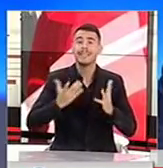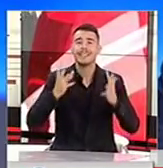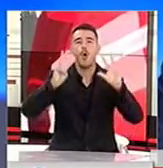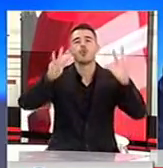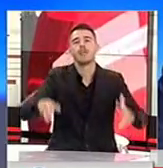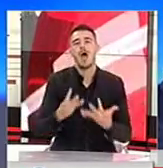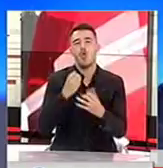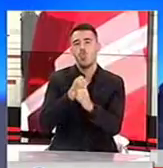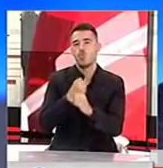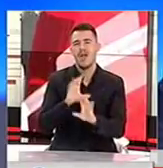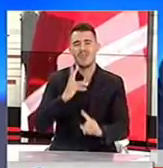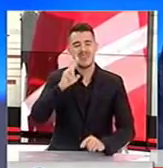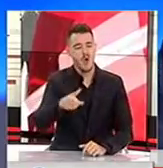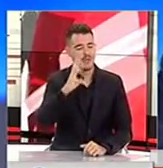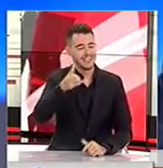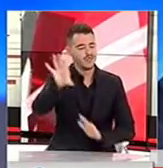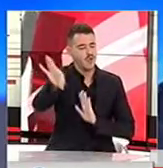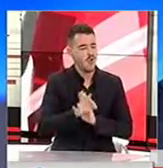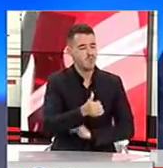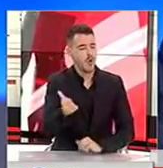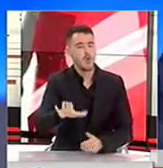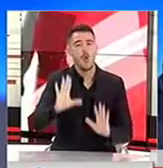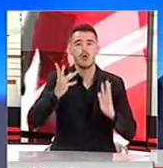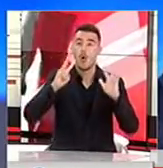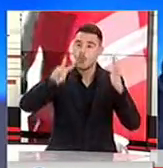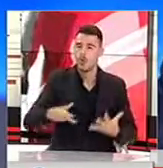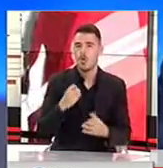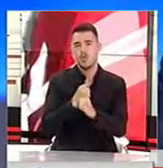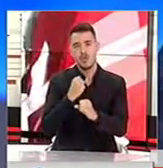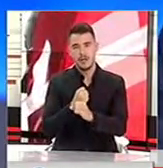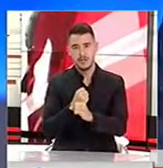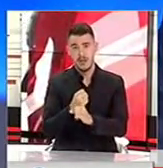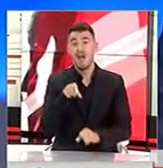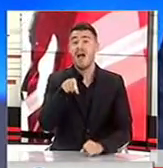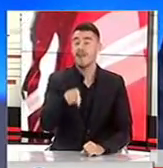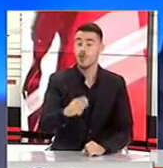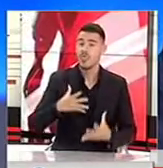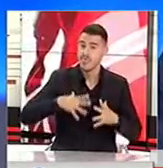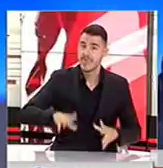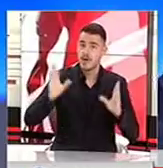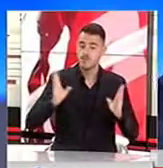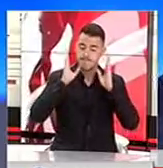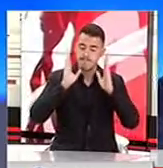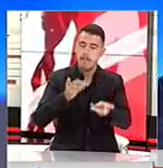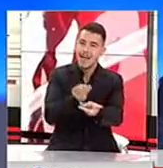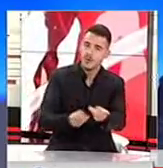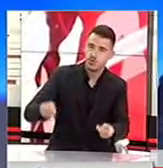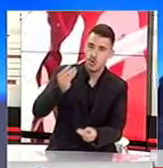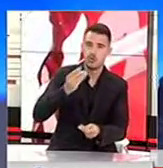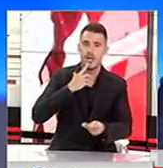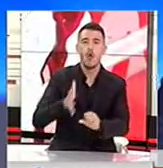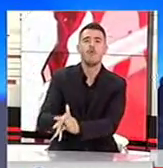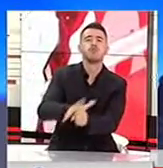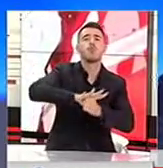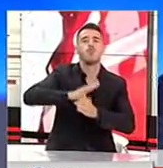Έχουμε αντιστρέψει τη ροπή. Για πρώτη φορά στις νέες θέσεις εργασίας περισσότερες είναι αυτές τις πλήρους από τις μερικής. Πρέπει όμως να